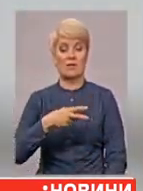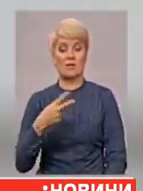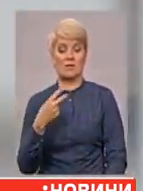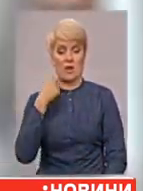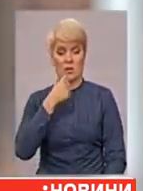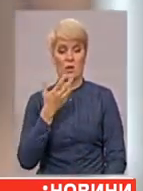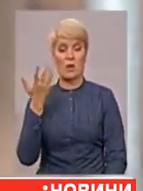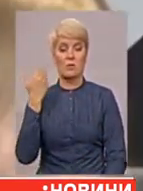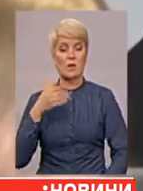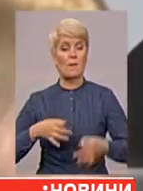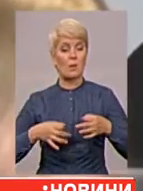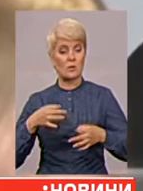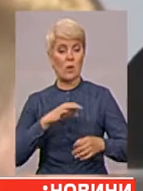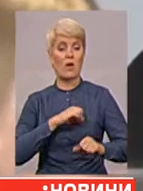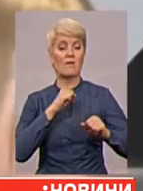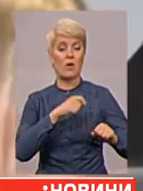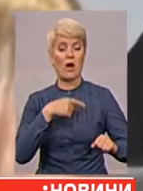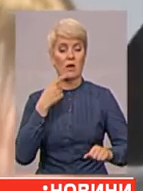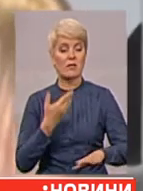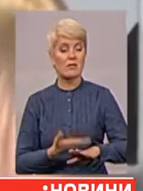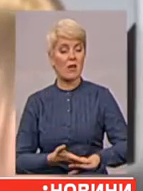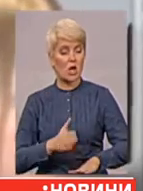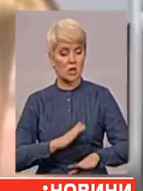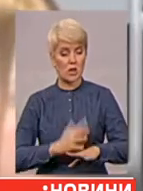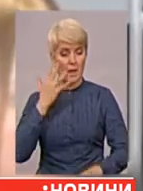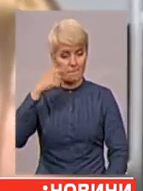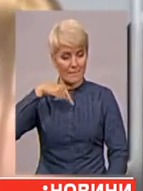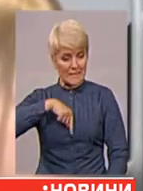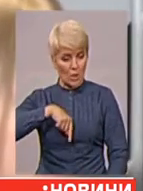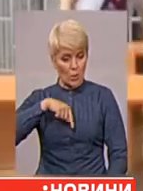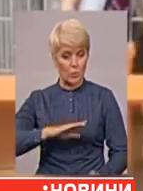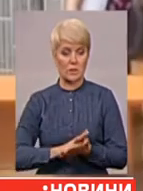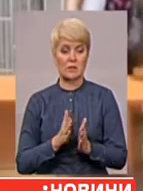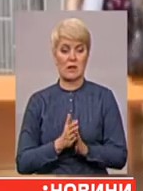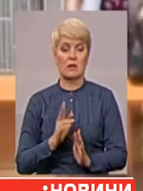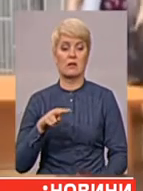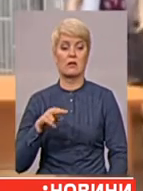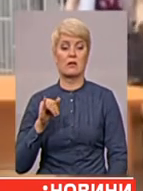Ще під час процесу адвокати заявляли про тяжкий психологічний стан Станіслава Клиха.